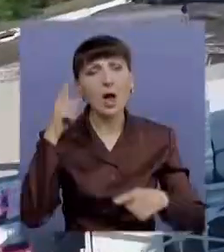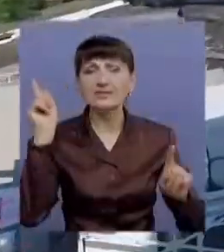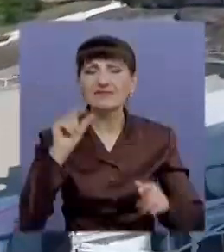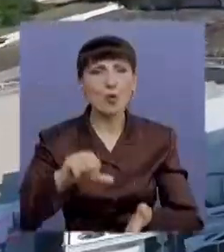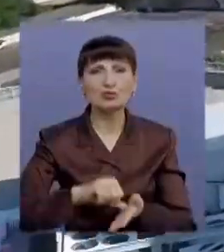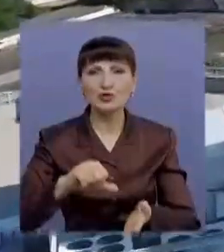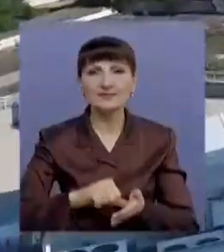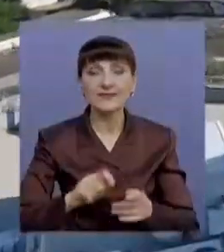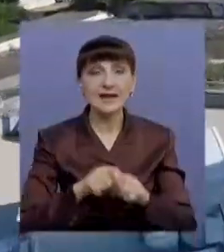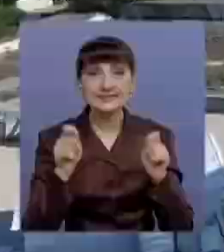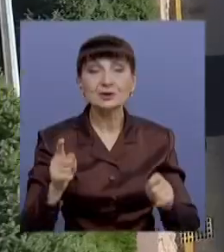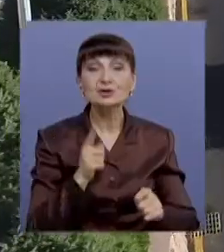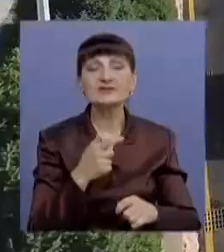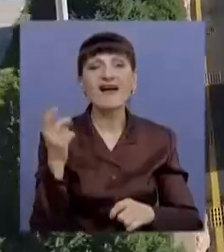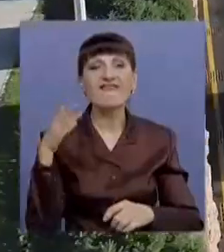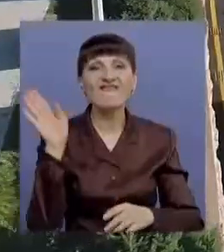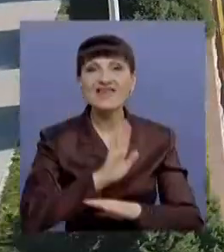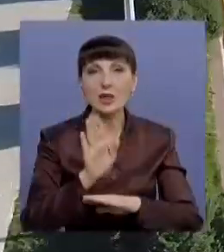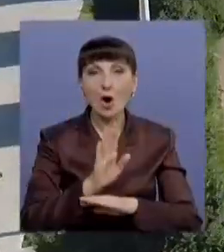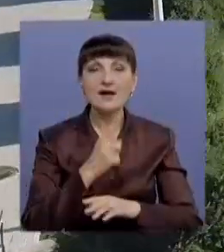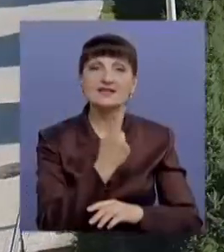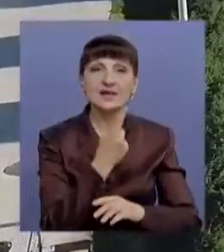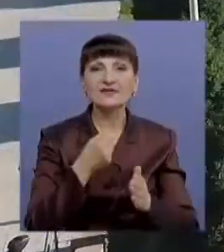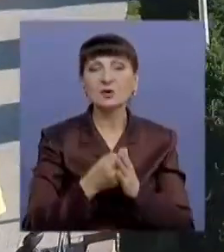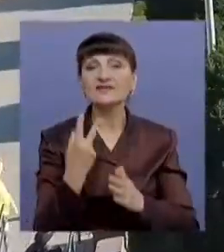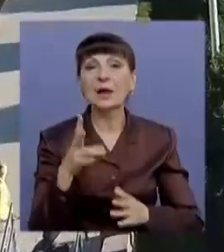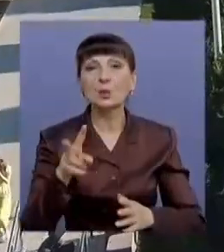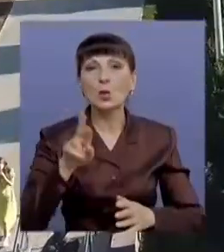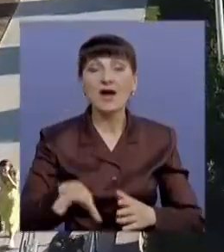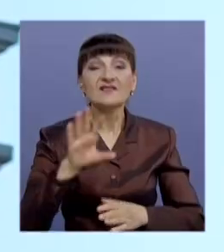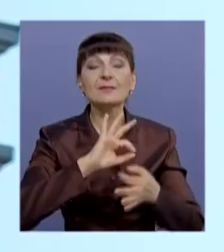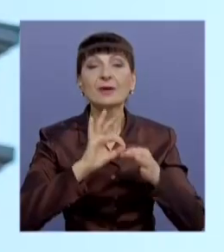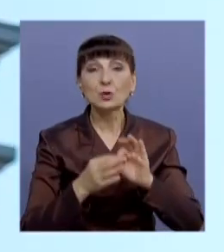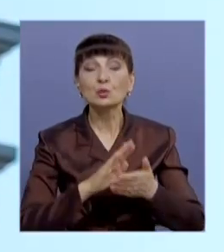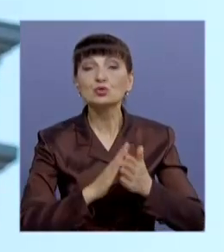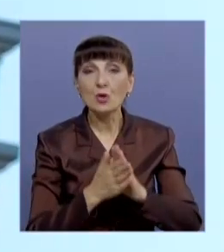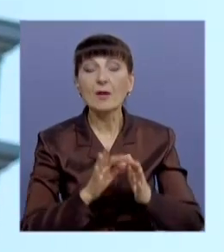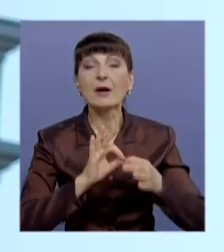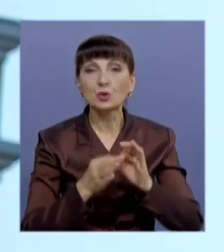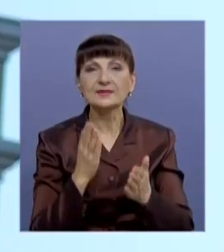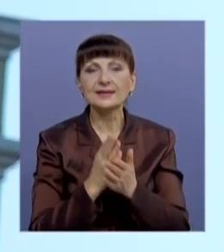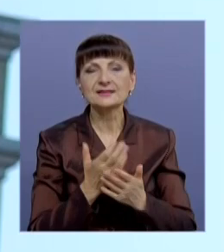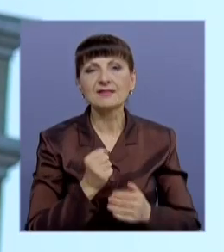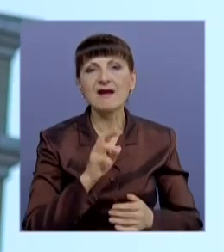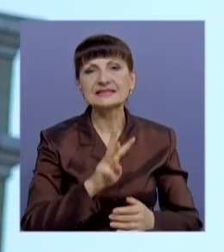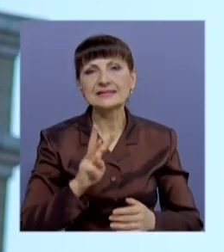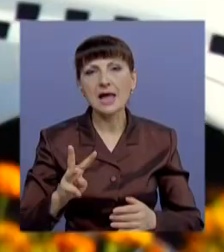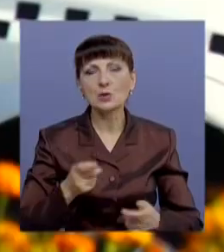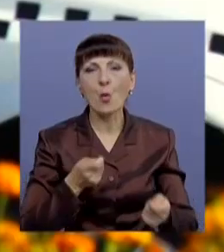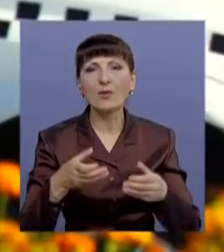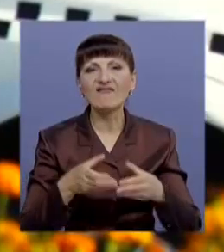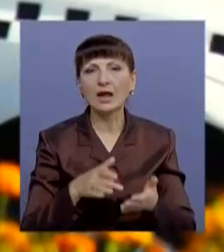участников. Организаторы ждут видеообзоры с 1 по 12 июля. Все подробности и условия подробно расписаны на сайте Управления